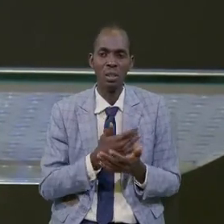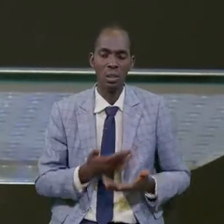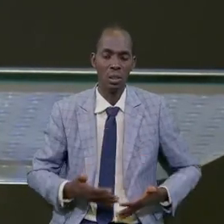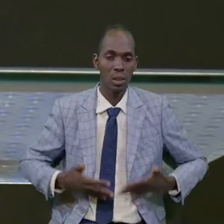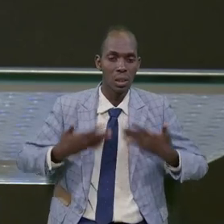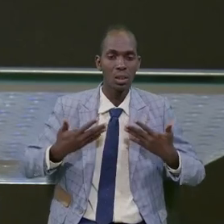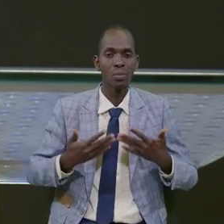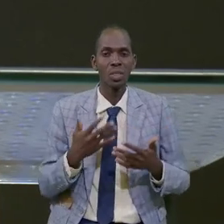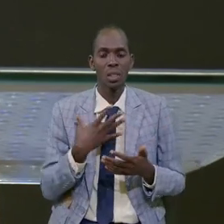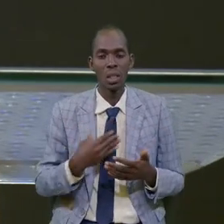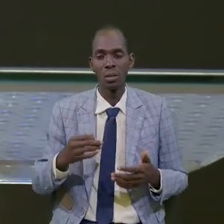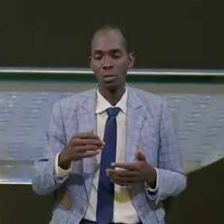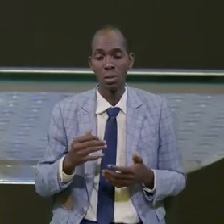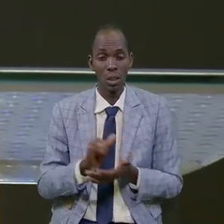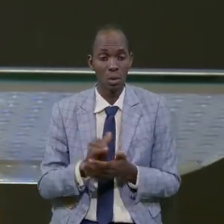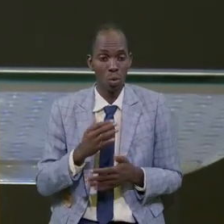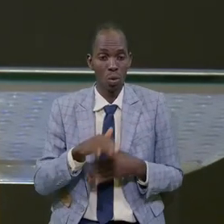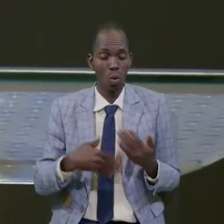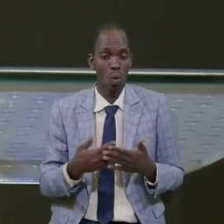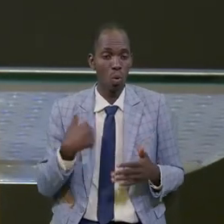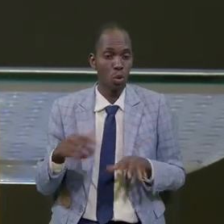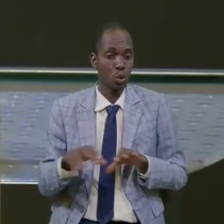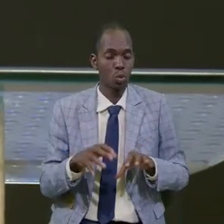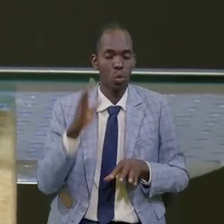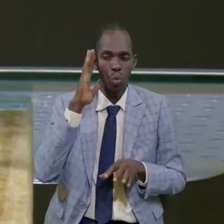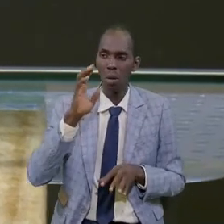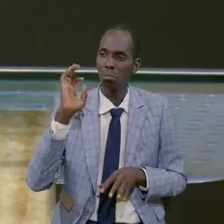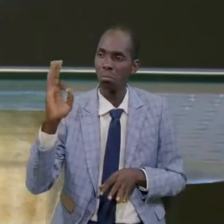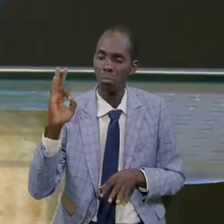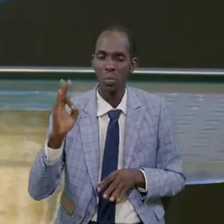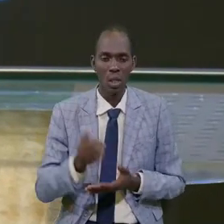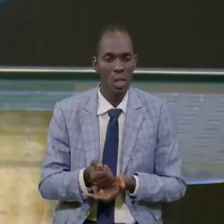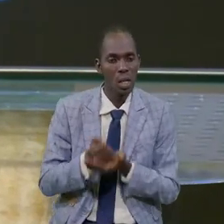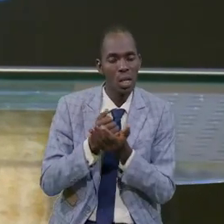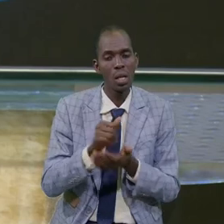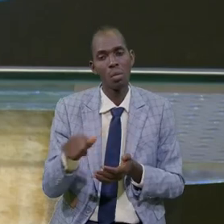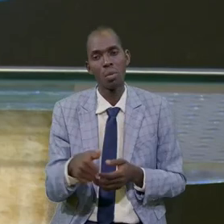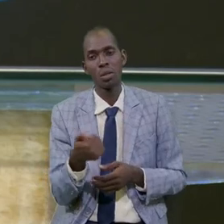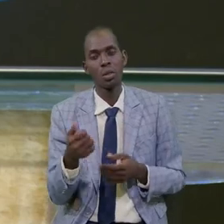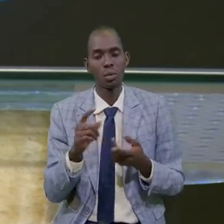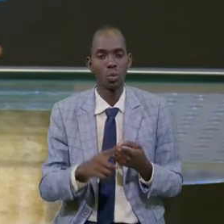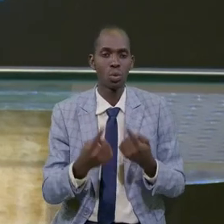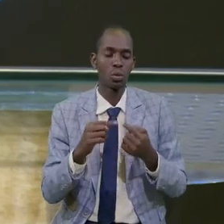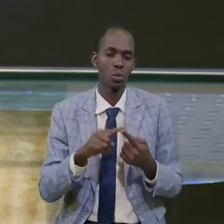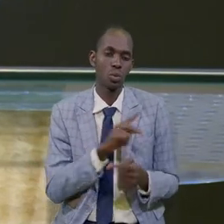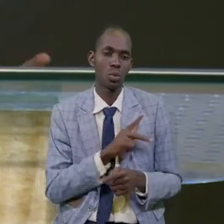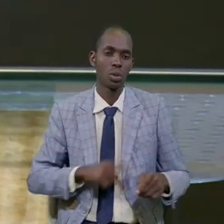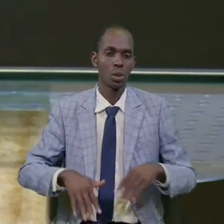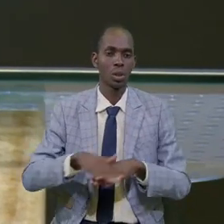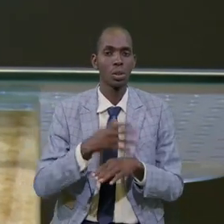ce que nous faisons soit pour évangéliser les autres et les amener dans le royaume de